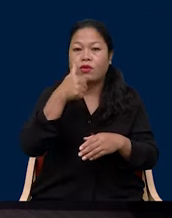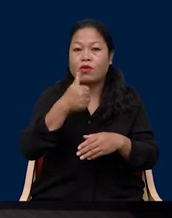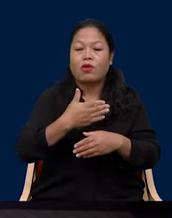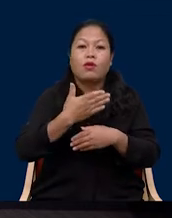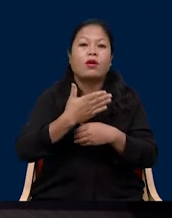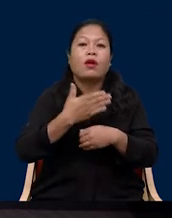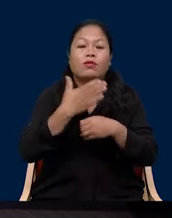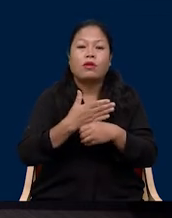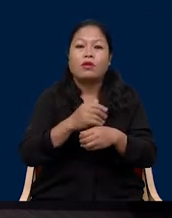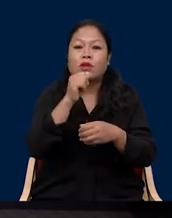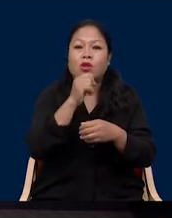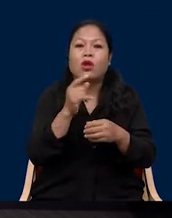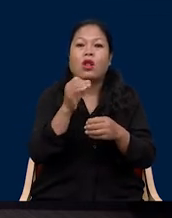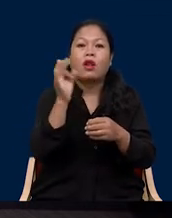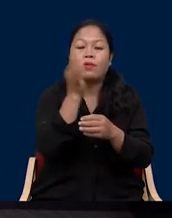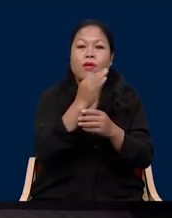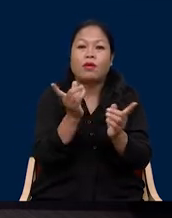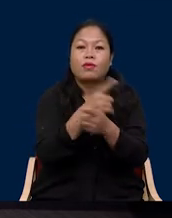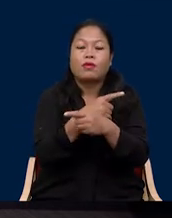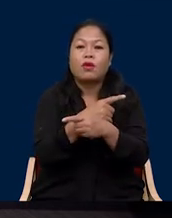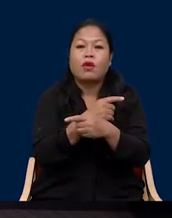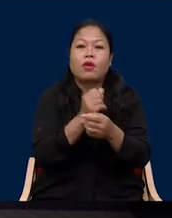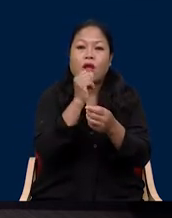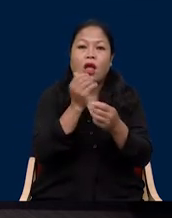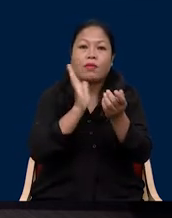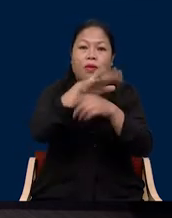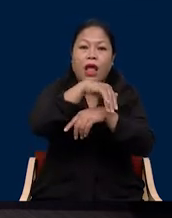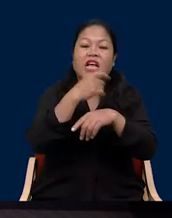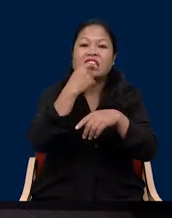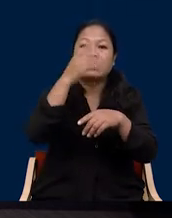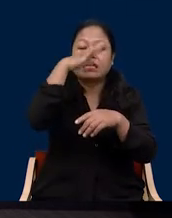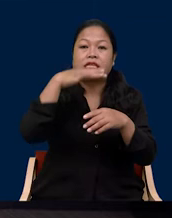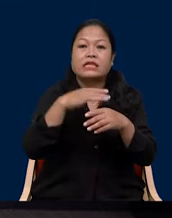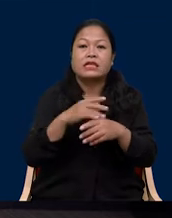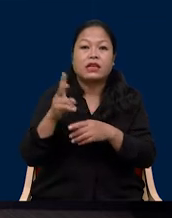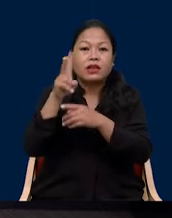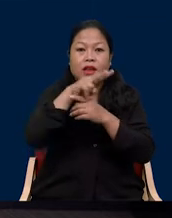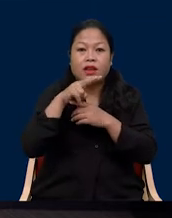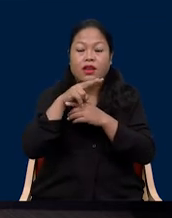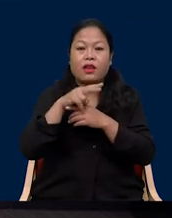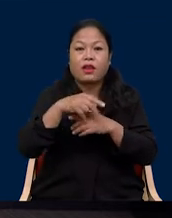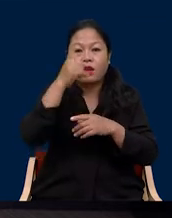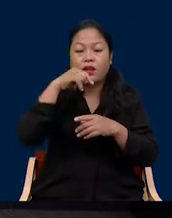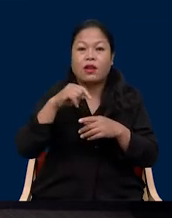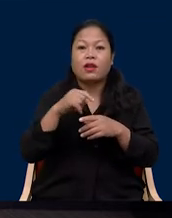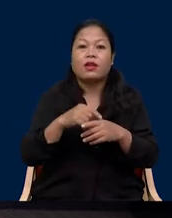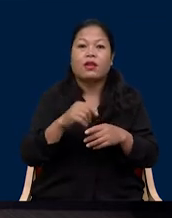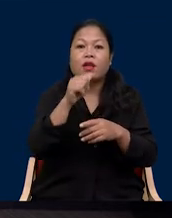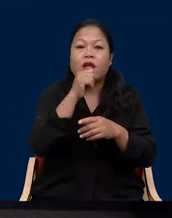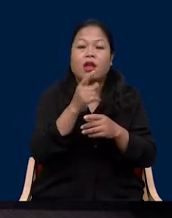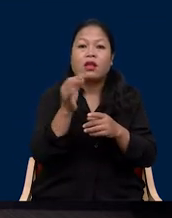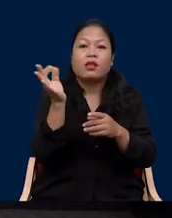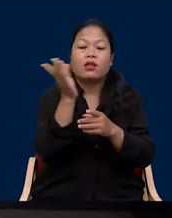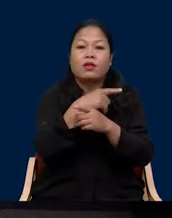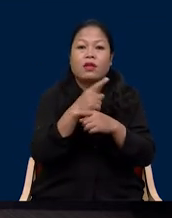6 वटा उद्देश्यमा जलवायु परिवर्तन र बाढी, कृषि, हिमताल फुट्नु, पर्यटन, नवीकरणीय ऊर्जा र